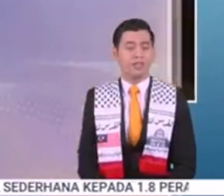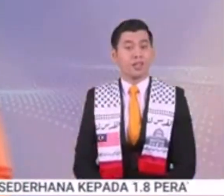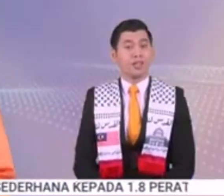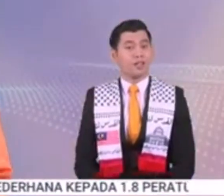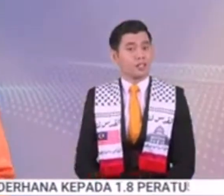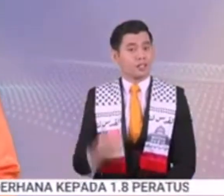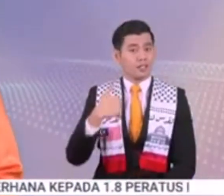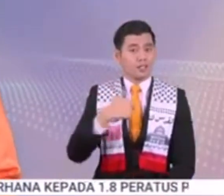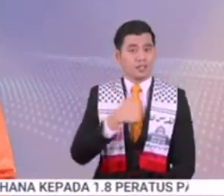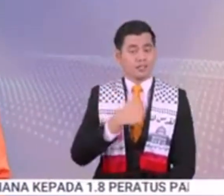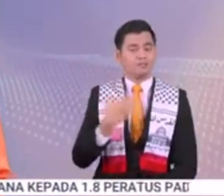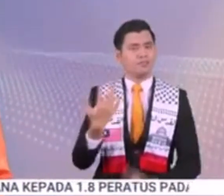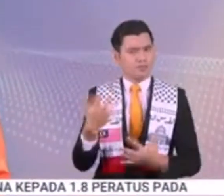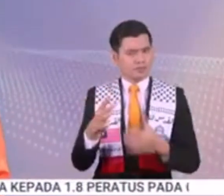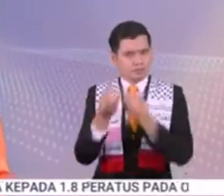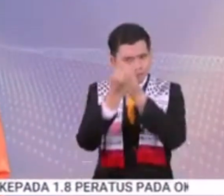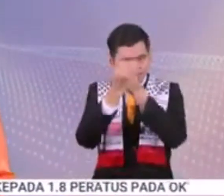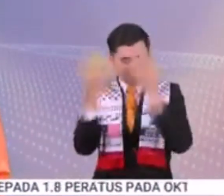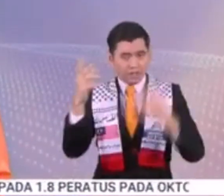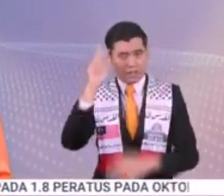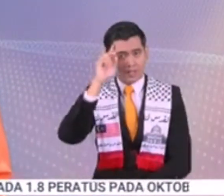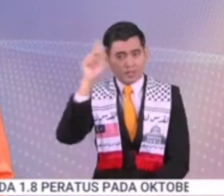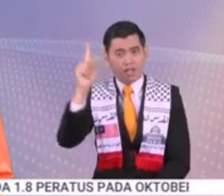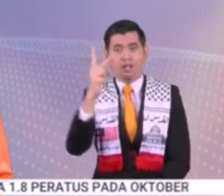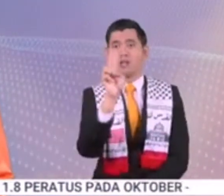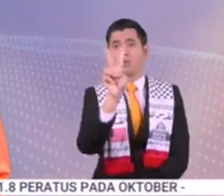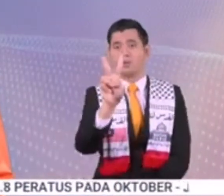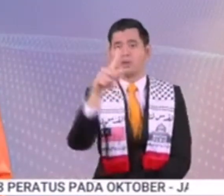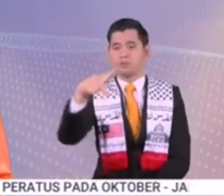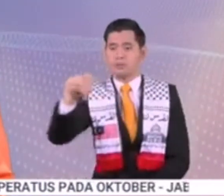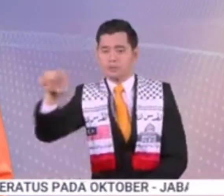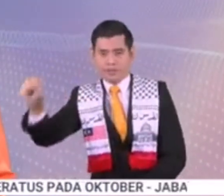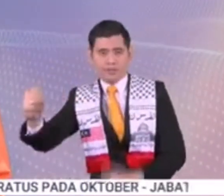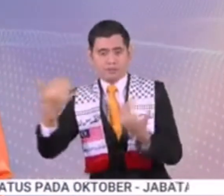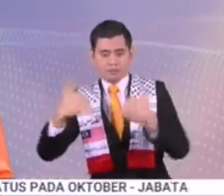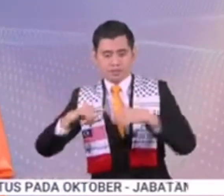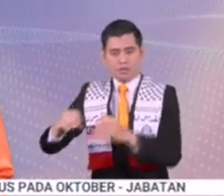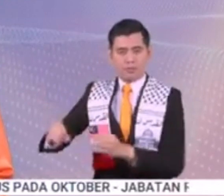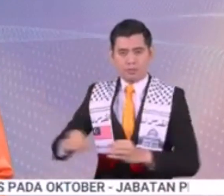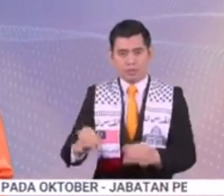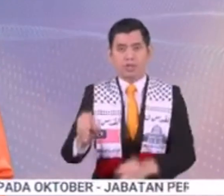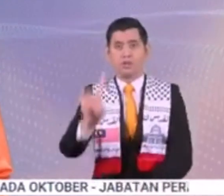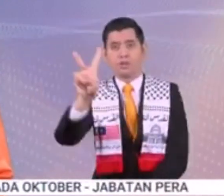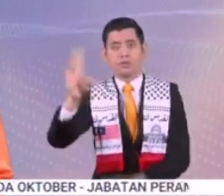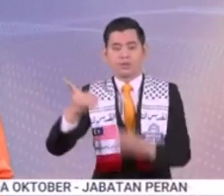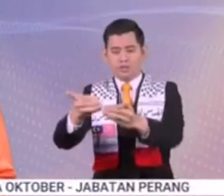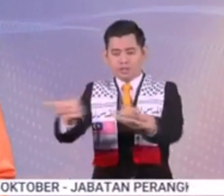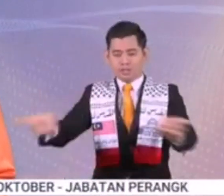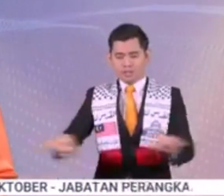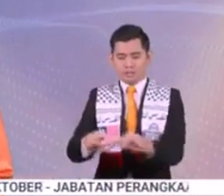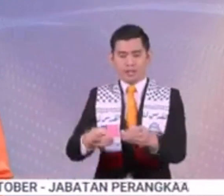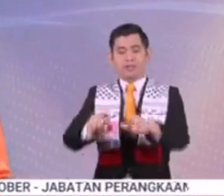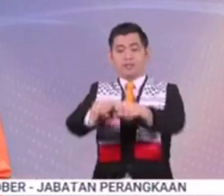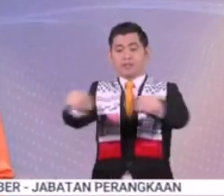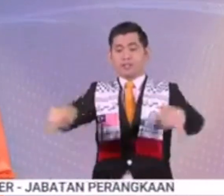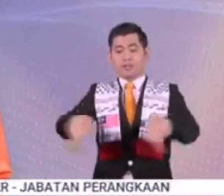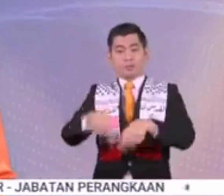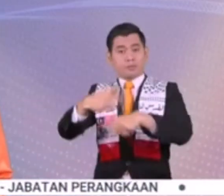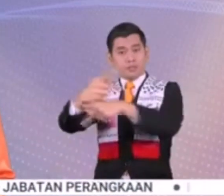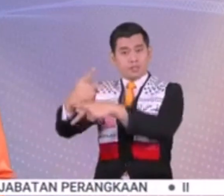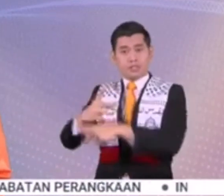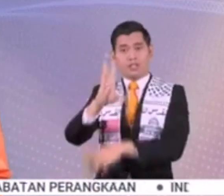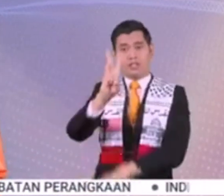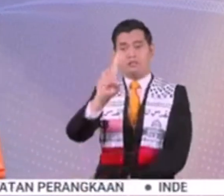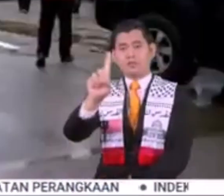kita beralih ke Kelantan pula dua PPS masih lagi beroperasi di dua daerah ia menjadi tempat berlindung 61 orang